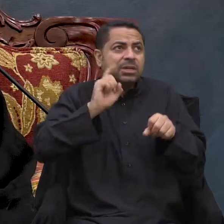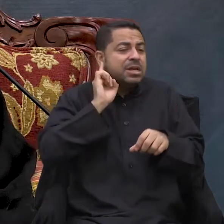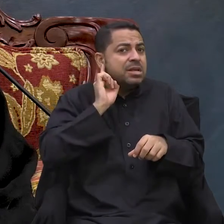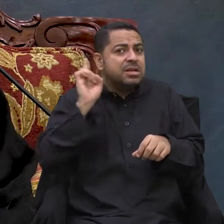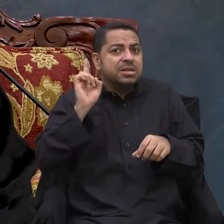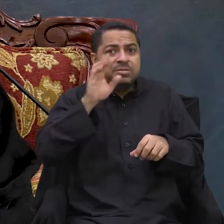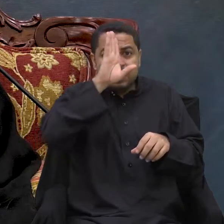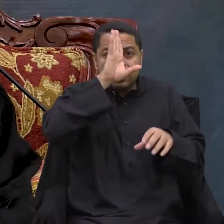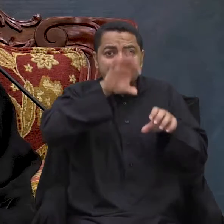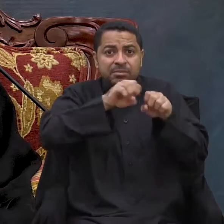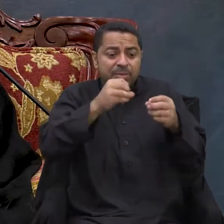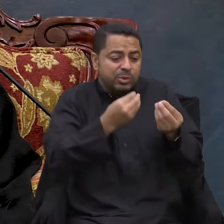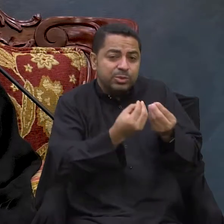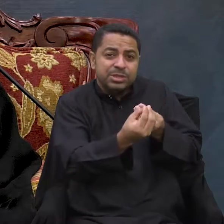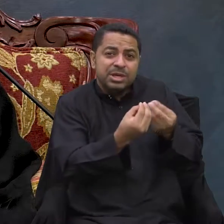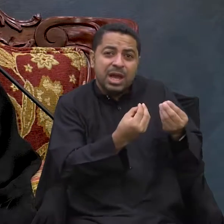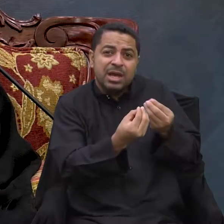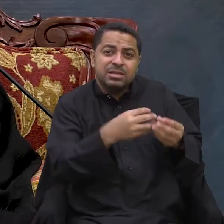هذه المرة